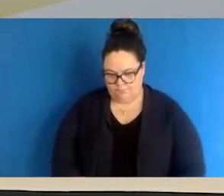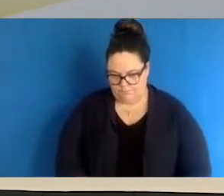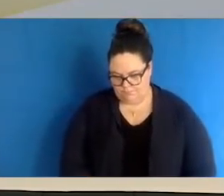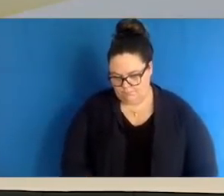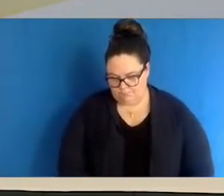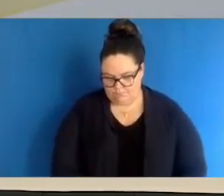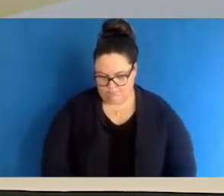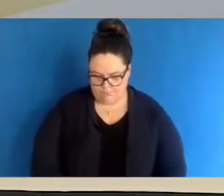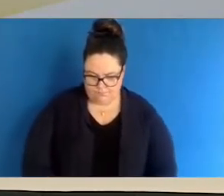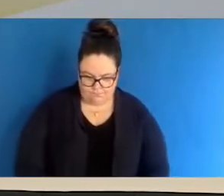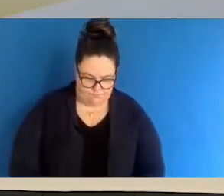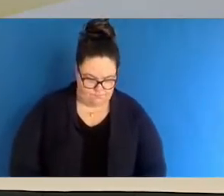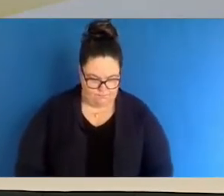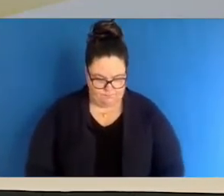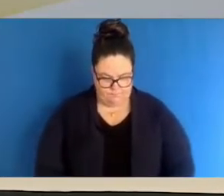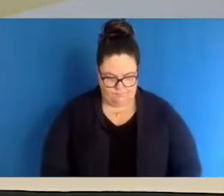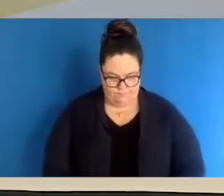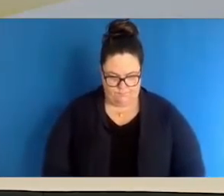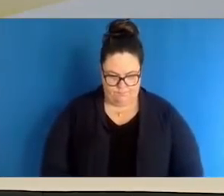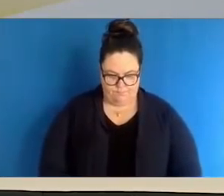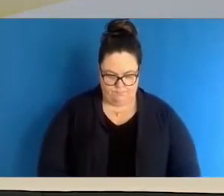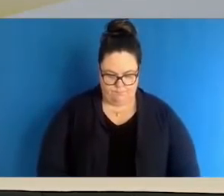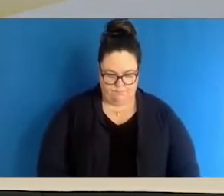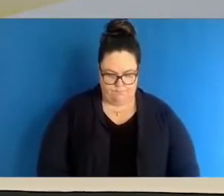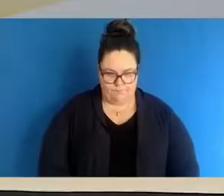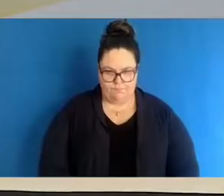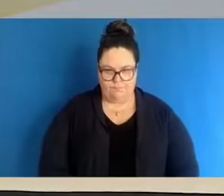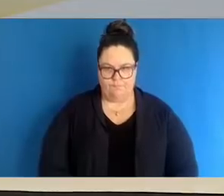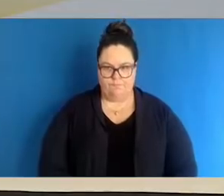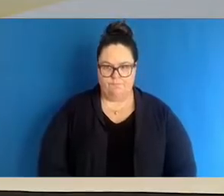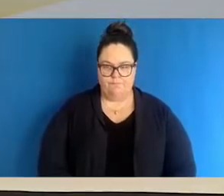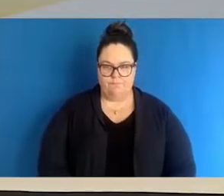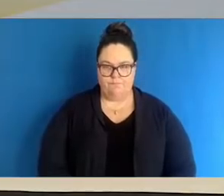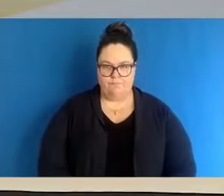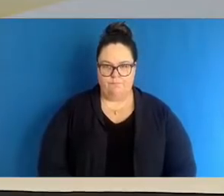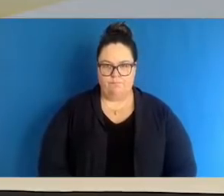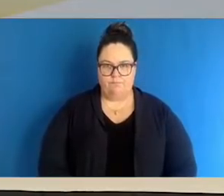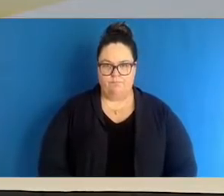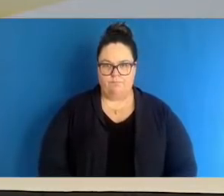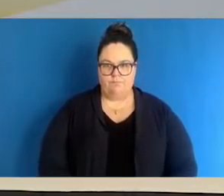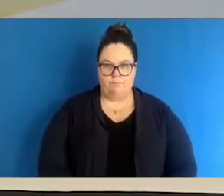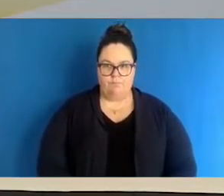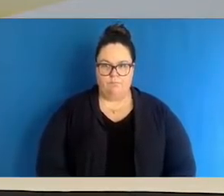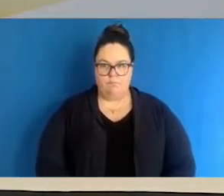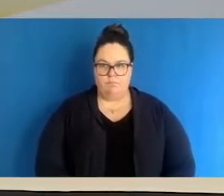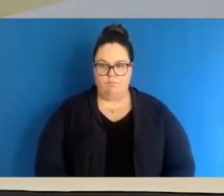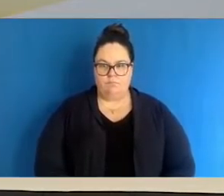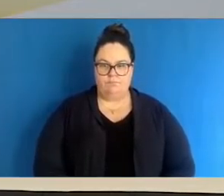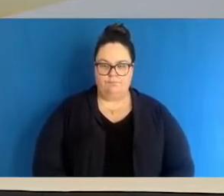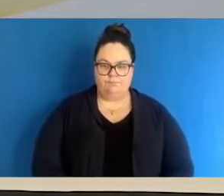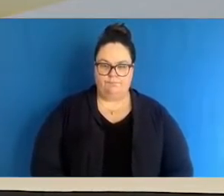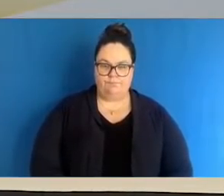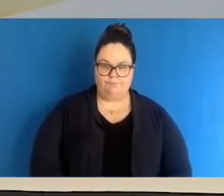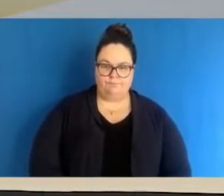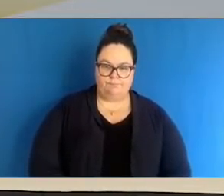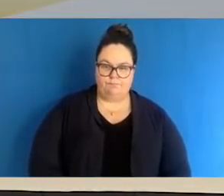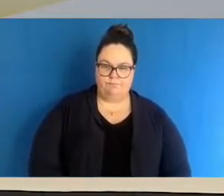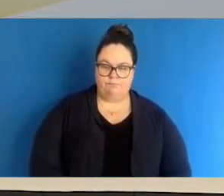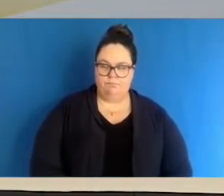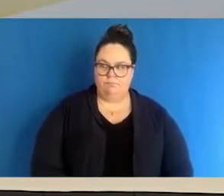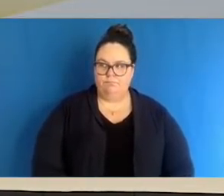plutôt vers la vaccination obligatoire. Même question que Stu, finalement, c'est quoi le facteur qui vous pousse